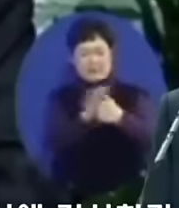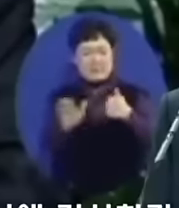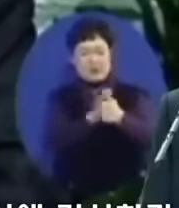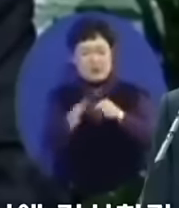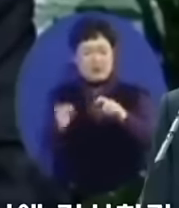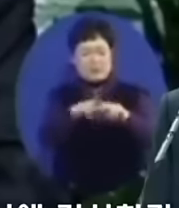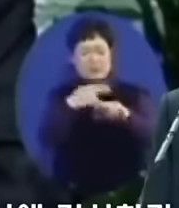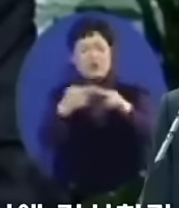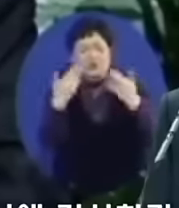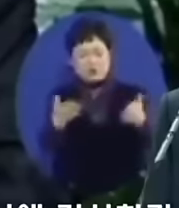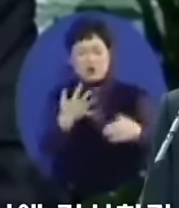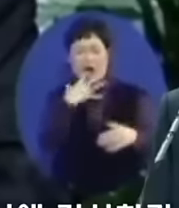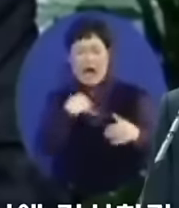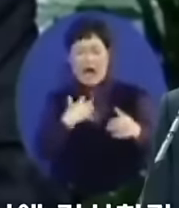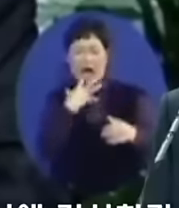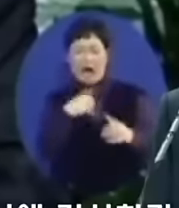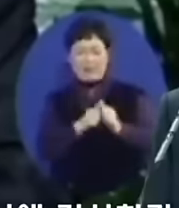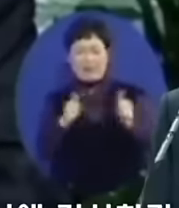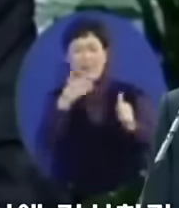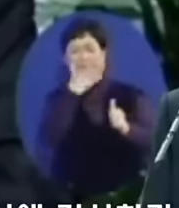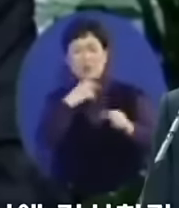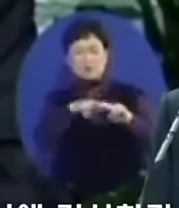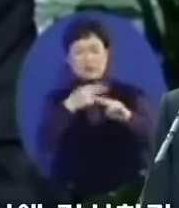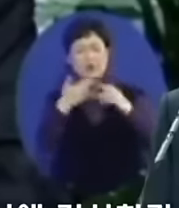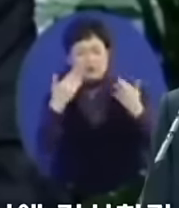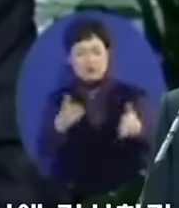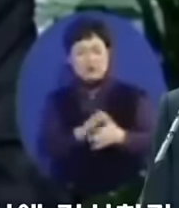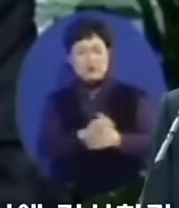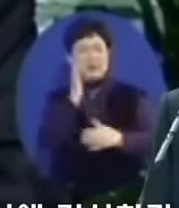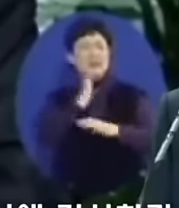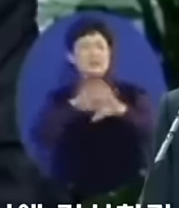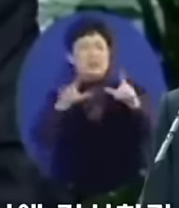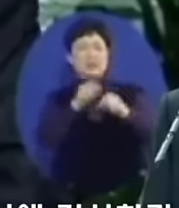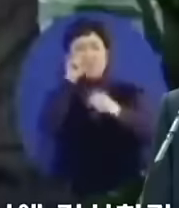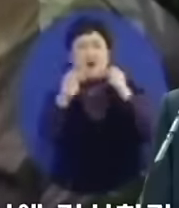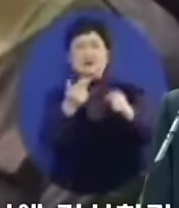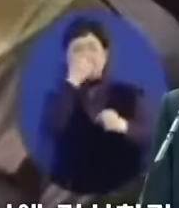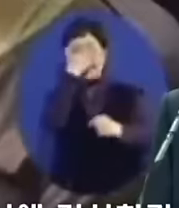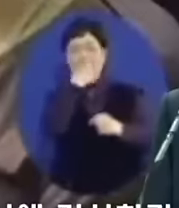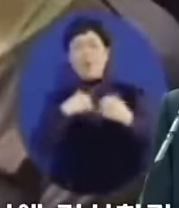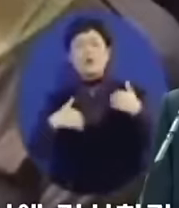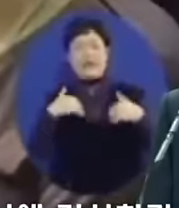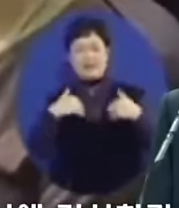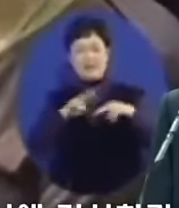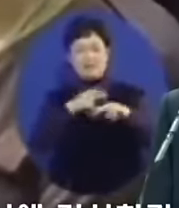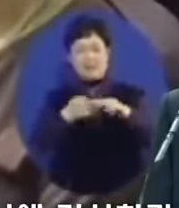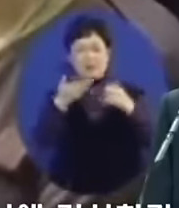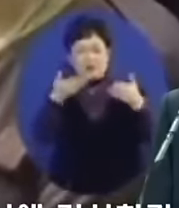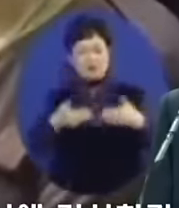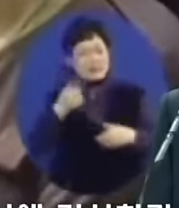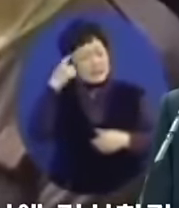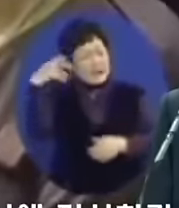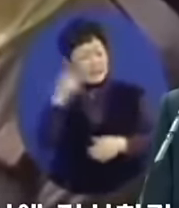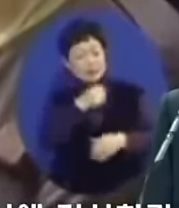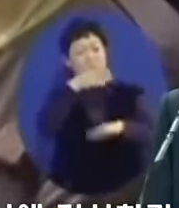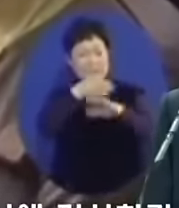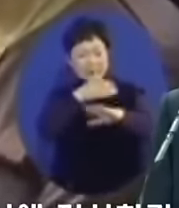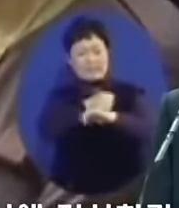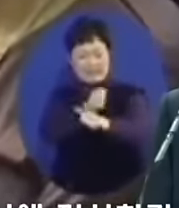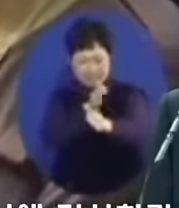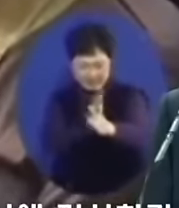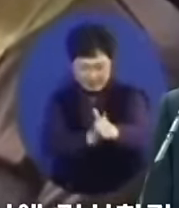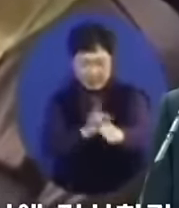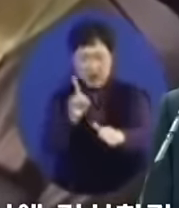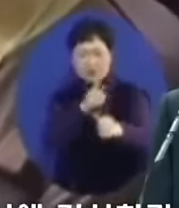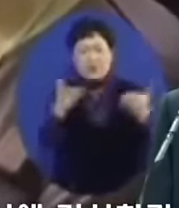선물로 주시고 아브라함의 복을 선물로 주시고 천국 영생 복락을 선물로 주신 것을 생각하고 감사해야 되는 것입니다.